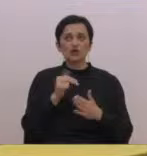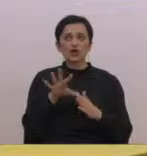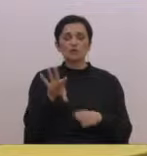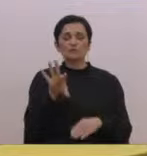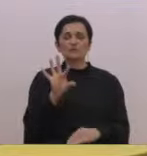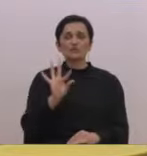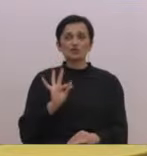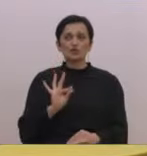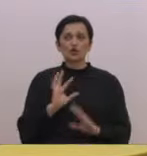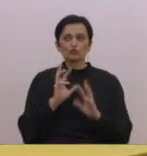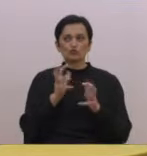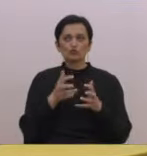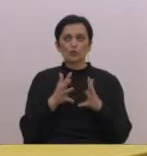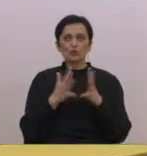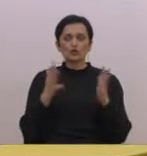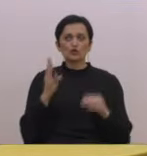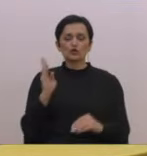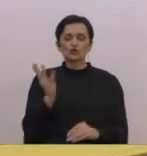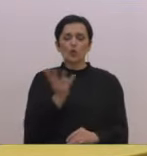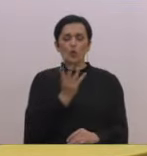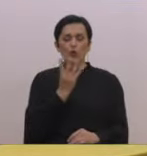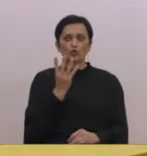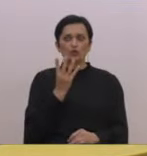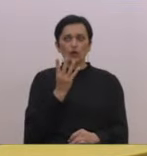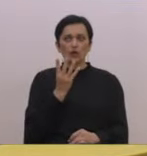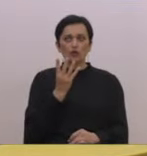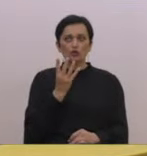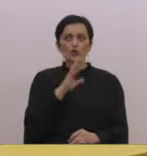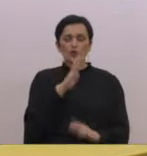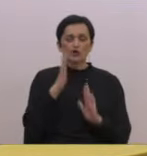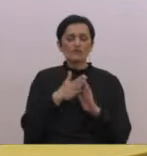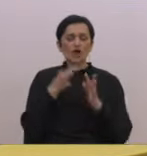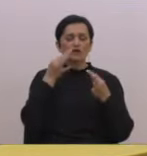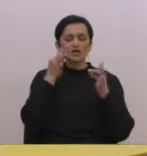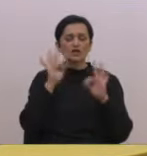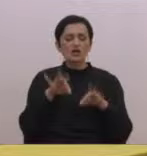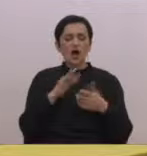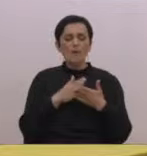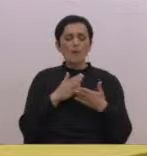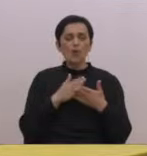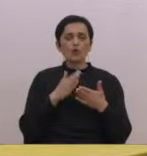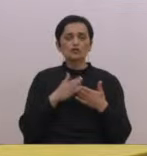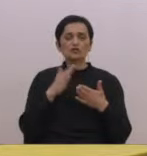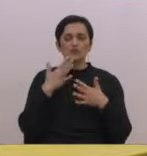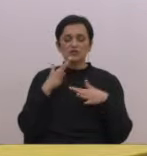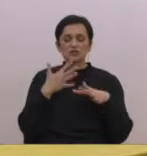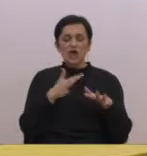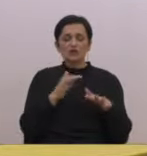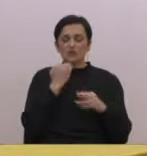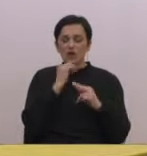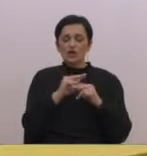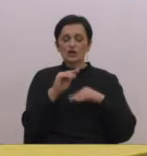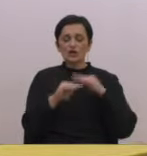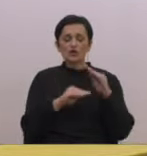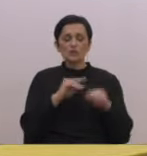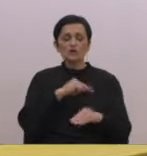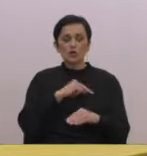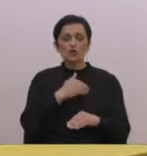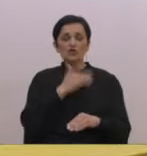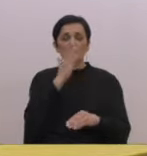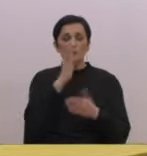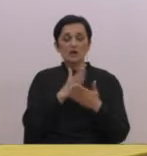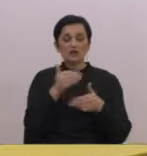შევარჩიეთ მსოფლიოს დიდი ოთხეული, რომელიც ყველაზე გამოცდილია საზღვაო ინფრასტრუქტურულ სამუშაოებში. Ასე რომ ჩვენ იმედი გვაქვს, რომ